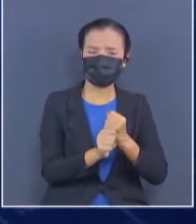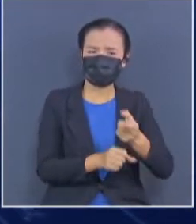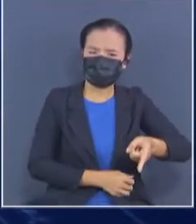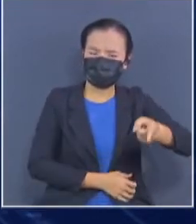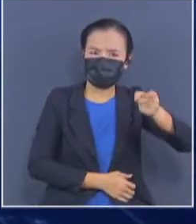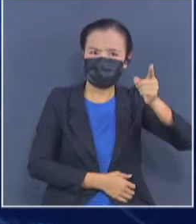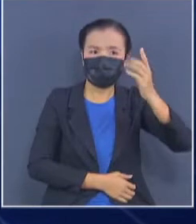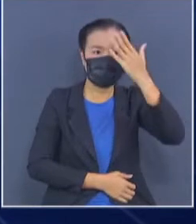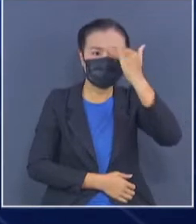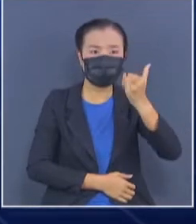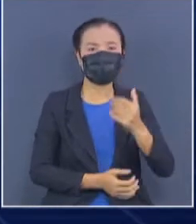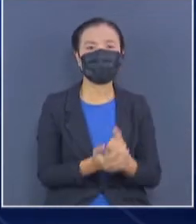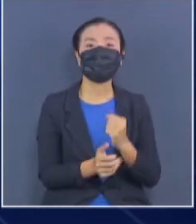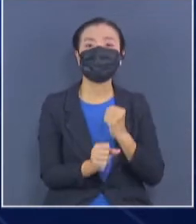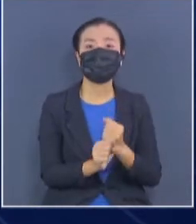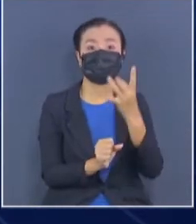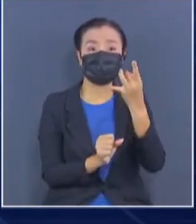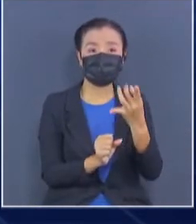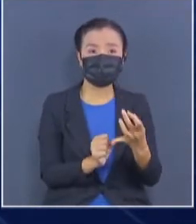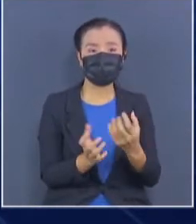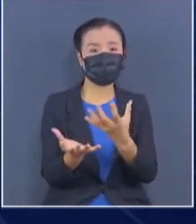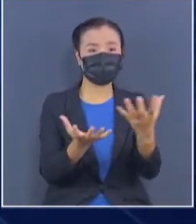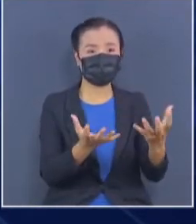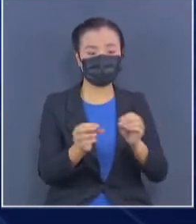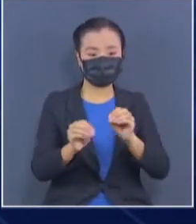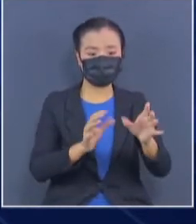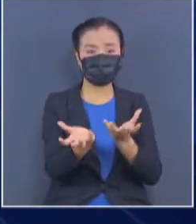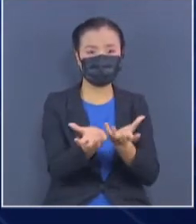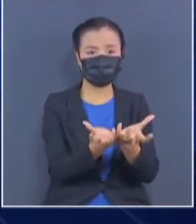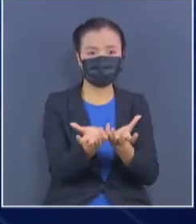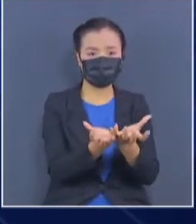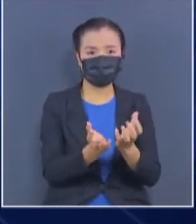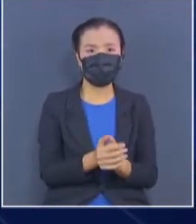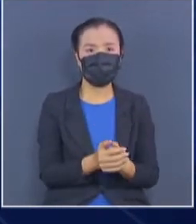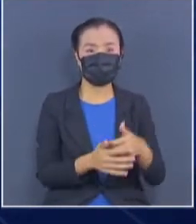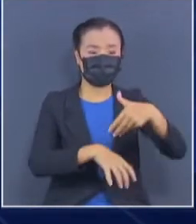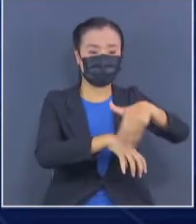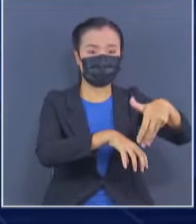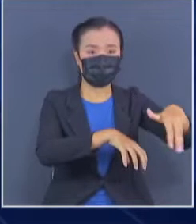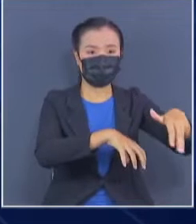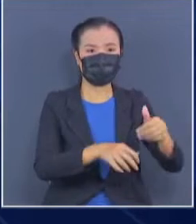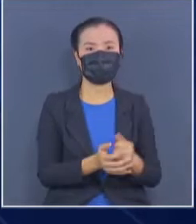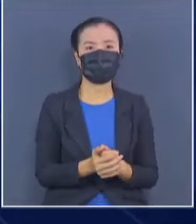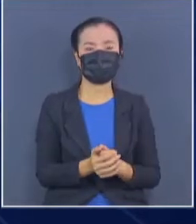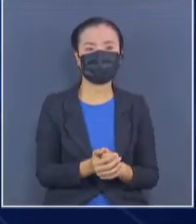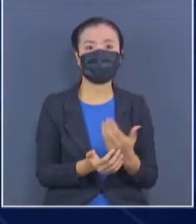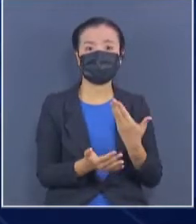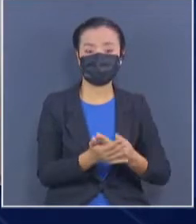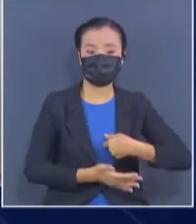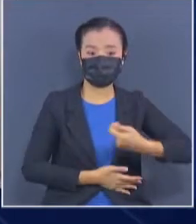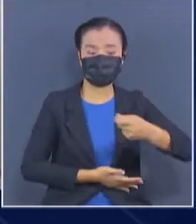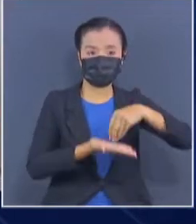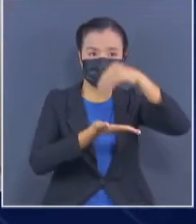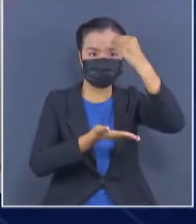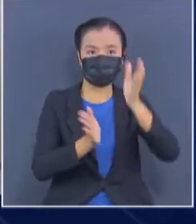ช้าครับเอาไปดำเนินการแบบไหนอย่างไรแล้วเอาขอเนี่ยก็เรียนพอมาเป็นนอกห้องนี้เขาก็จ่ายเงินค่า